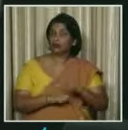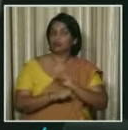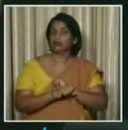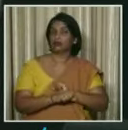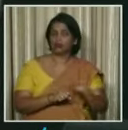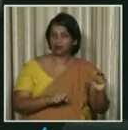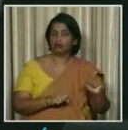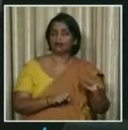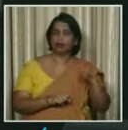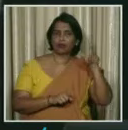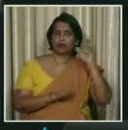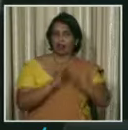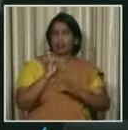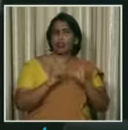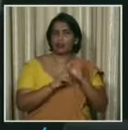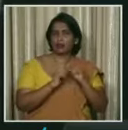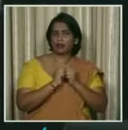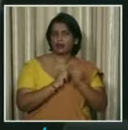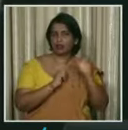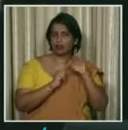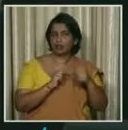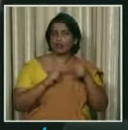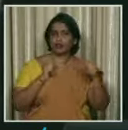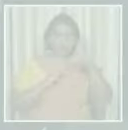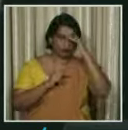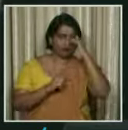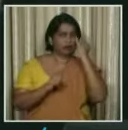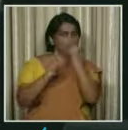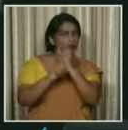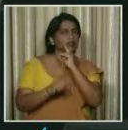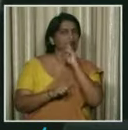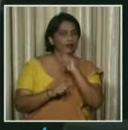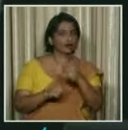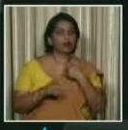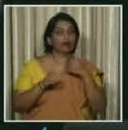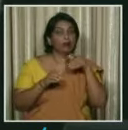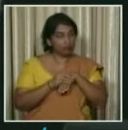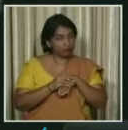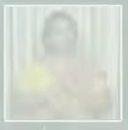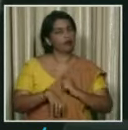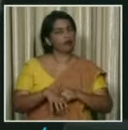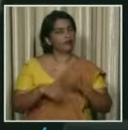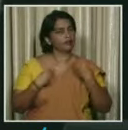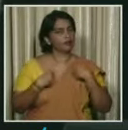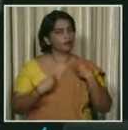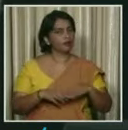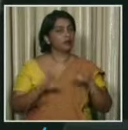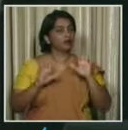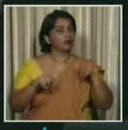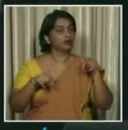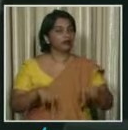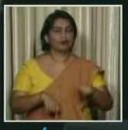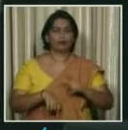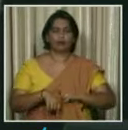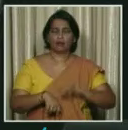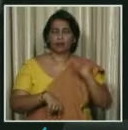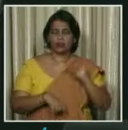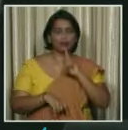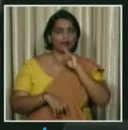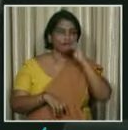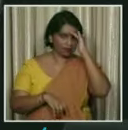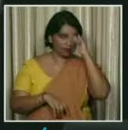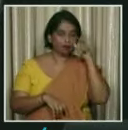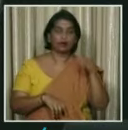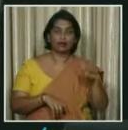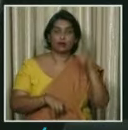නැතුව කවුරු හරි අමාත්‍යවරයෙක් කටයුතු කරා කියලා විපක්ෂ නායකතුමා අපි චෝදනා කරා. අපේ කඳවුරු ඉදිද්දි අපි ඒ චෝදනාව කරා. හැබැයි අද අවාසනාවකට කතානායකතුමනි